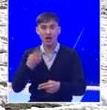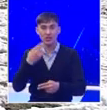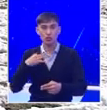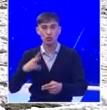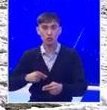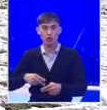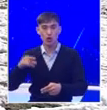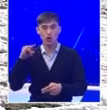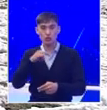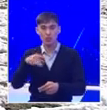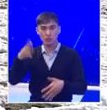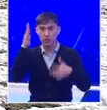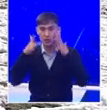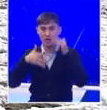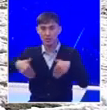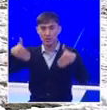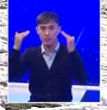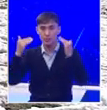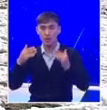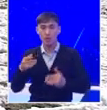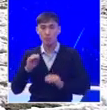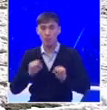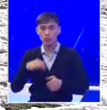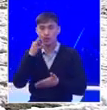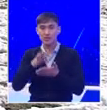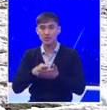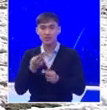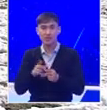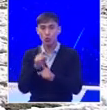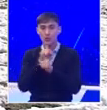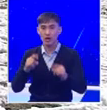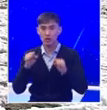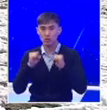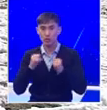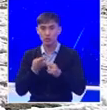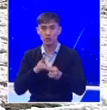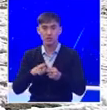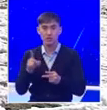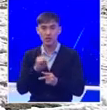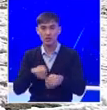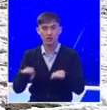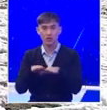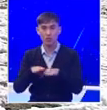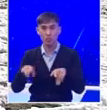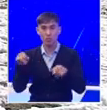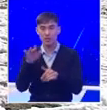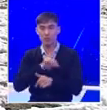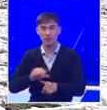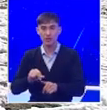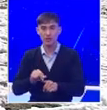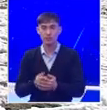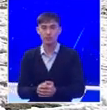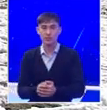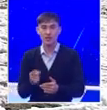летчика всегда мечтала небе я могу сказать что это самый уникальный вид спорта потому что ни одного одинакового полета здесь не бывает и